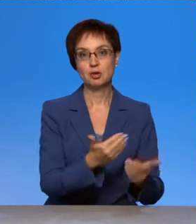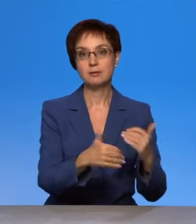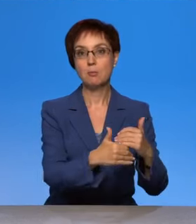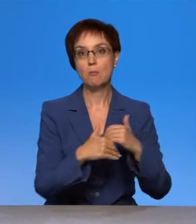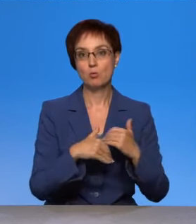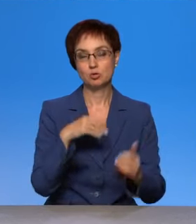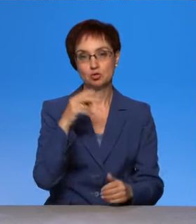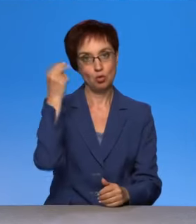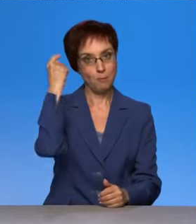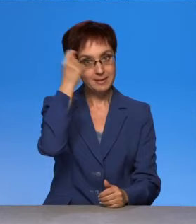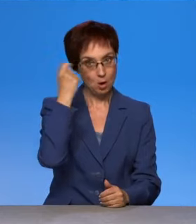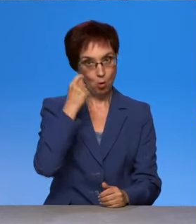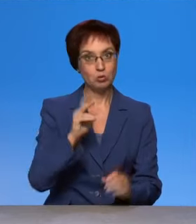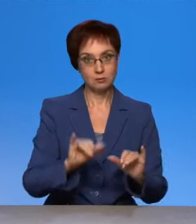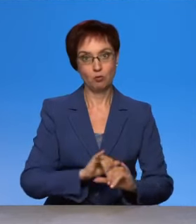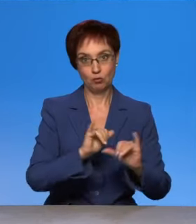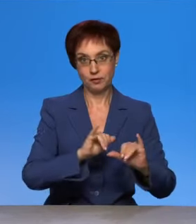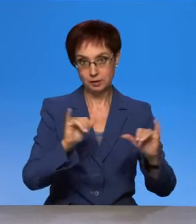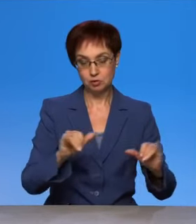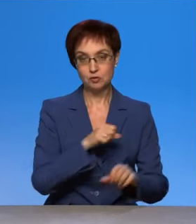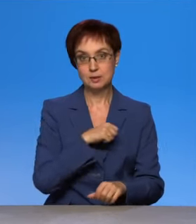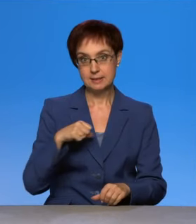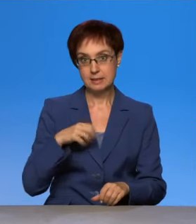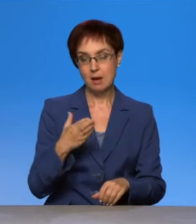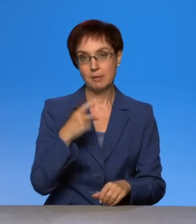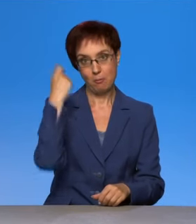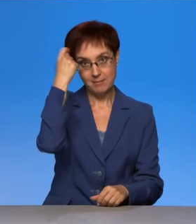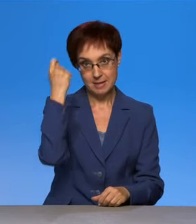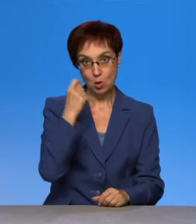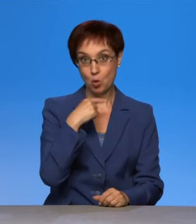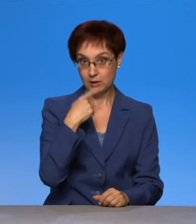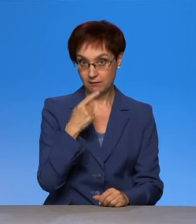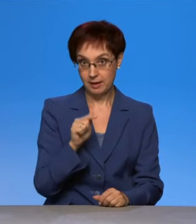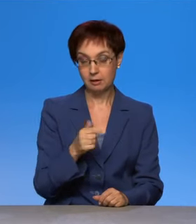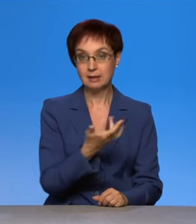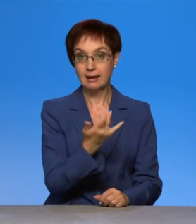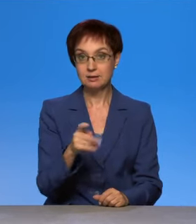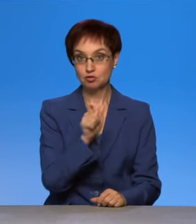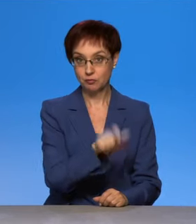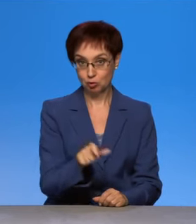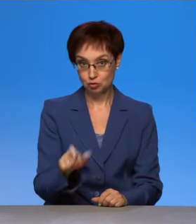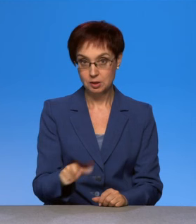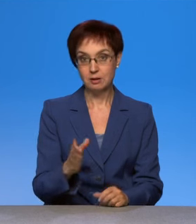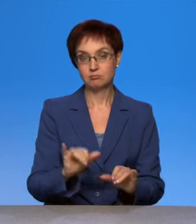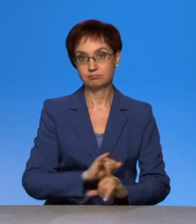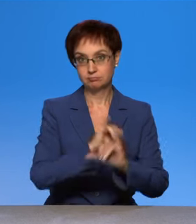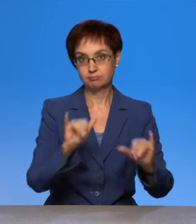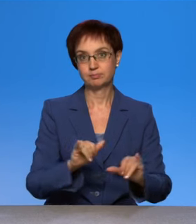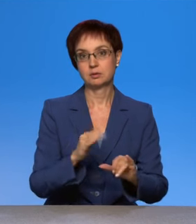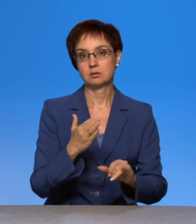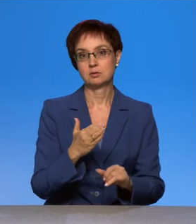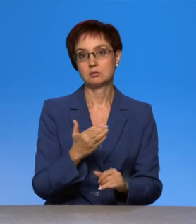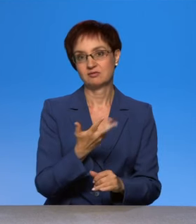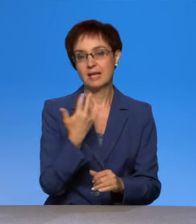специалисты говорят, что клиентов у них стало в 5 раз больше. Среди поводов для обращения первые места заняли тревожность, депрессия,